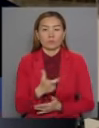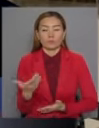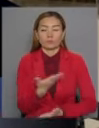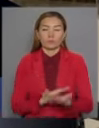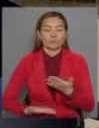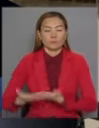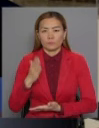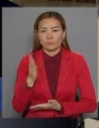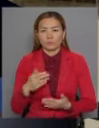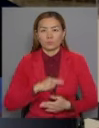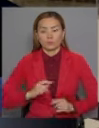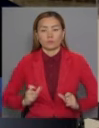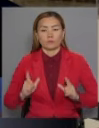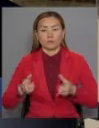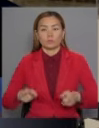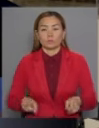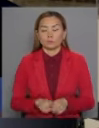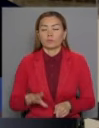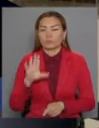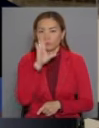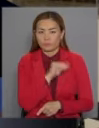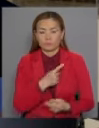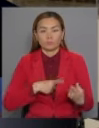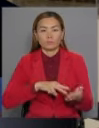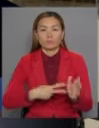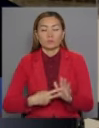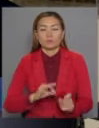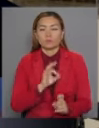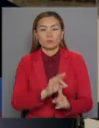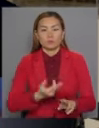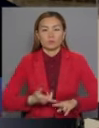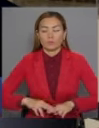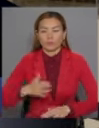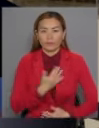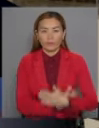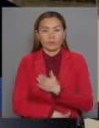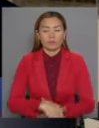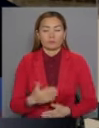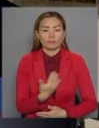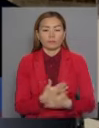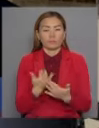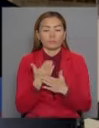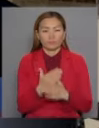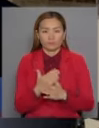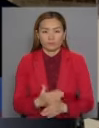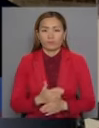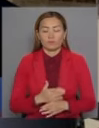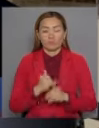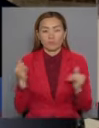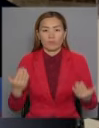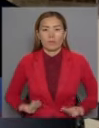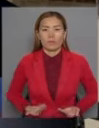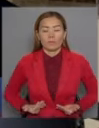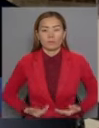танысып, тіпті жұмысқа орналасуға ниетті. Біздің жобаның мақсаты да осы: мүгедектердің арбасы шектеу емес екенін көрсету.